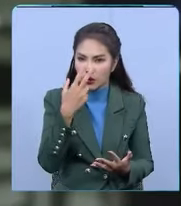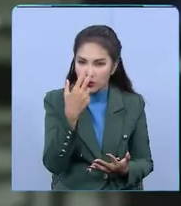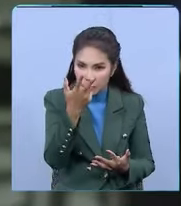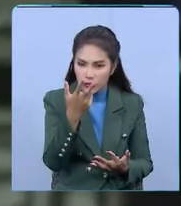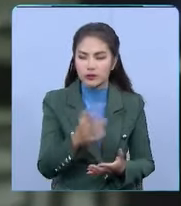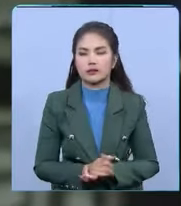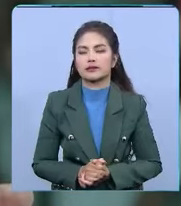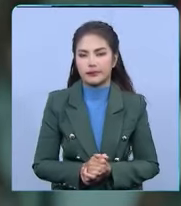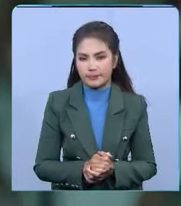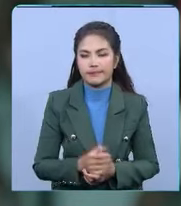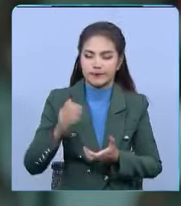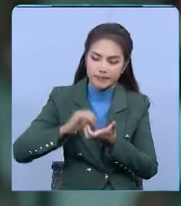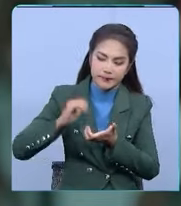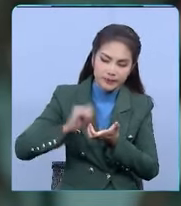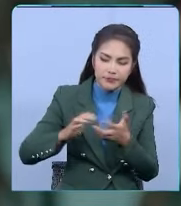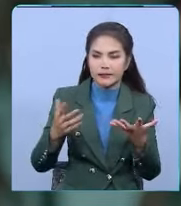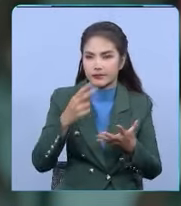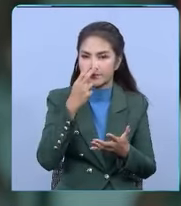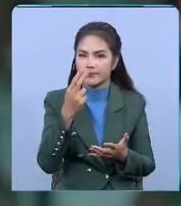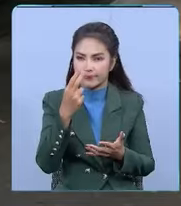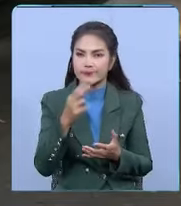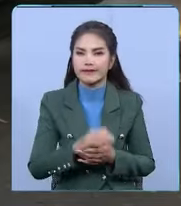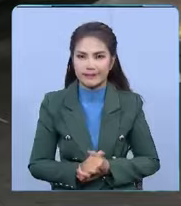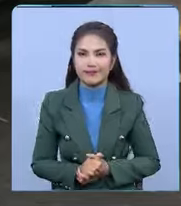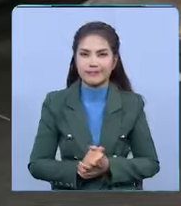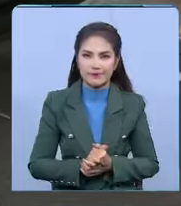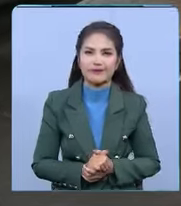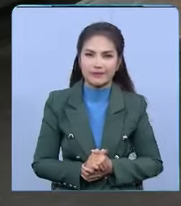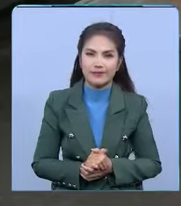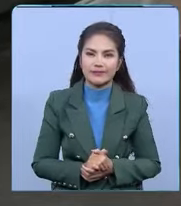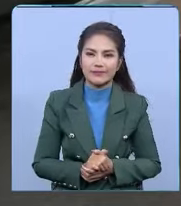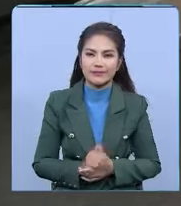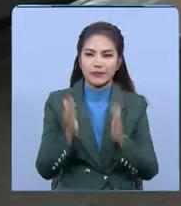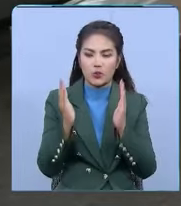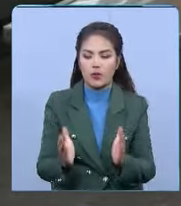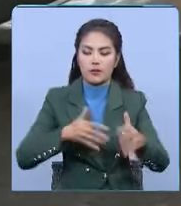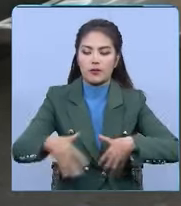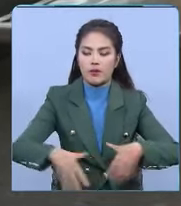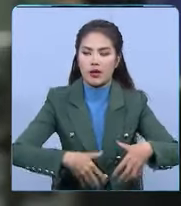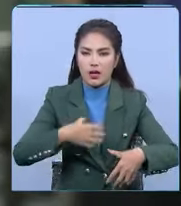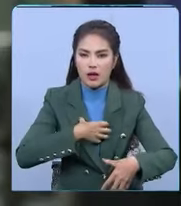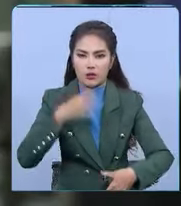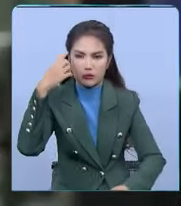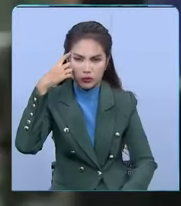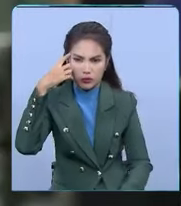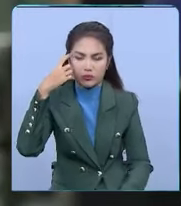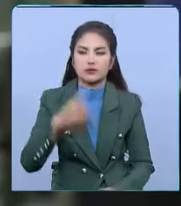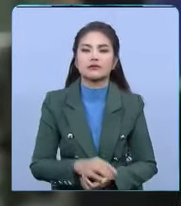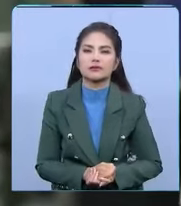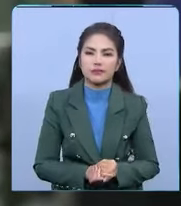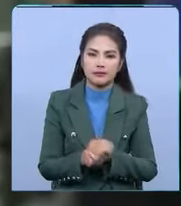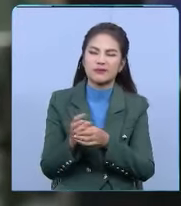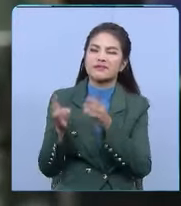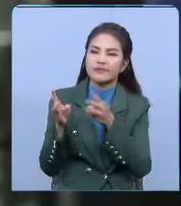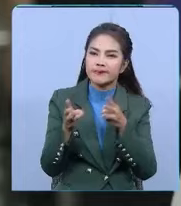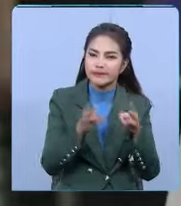ร่วมไม่ร่วมเข ้ ากับพลังประชารัฐได้หร ือ เปล ่าได้ครับ มีสิ่งที่ประชาชนเขาอยากจะรู้อีกครับก็คือนโยบายของพลังประชารัฐซึ่